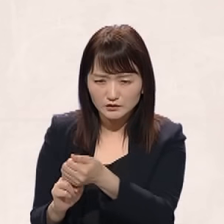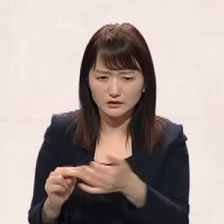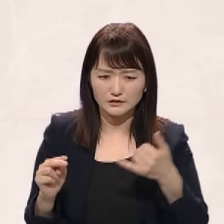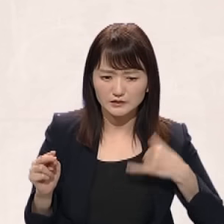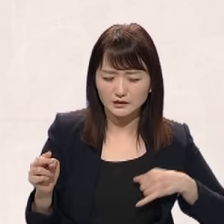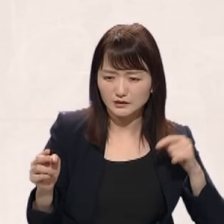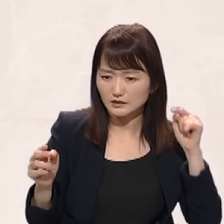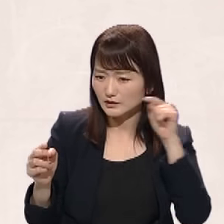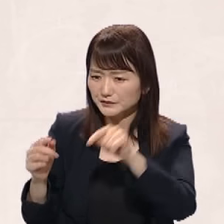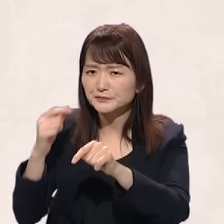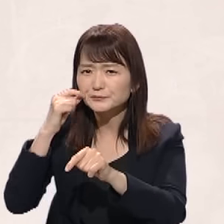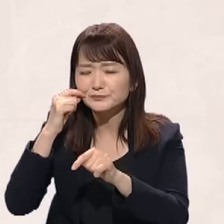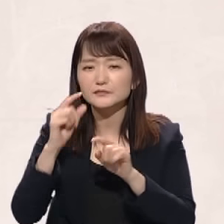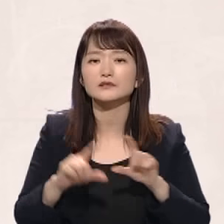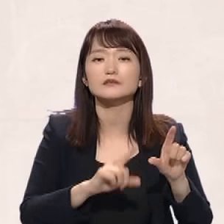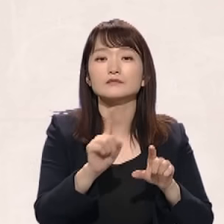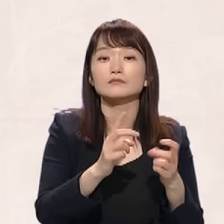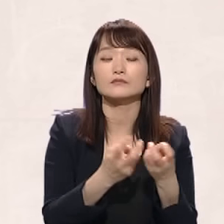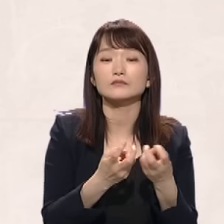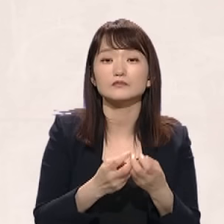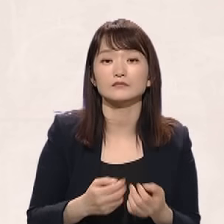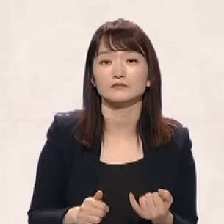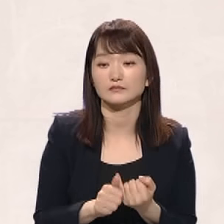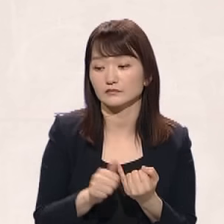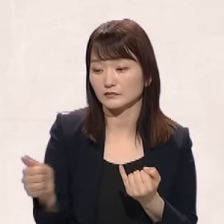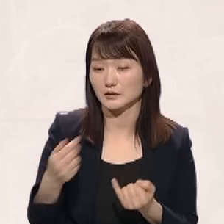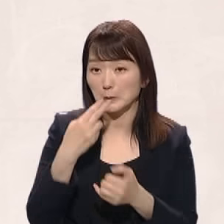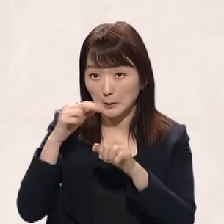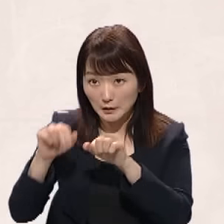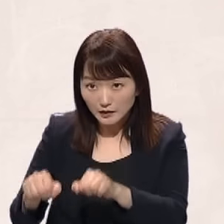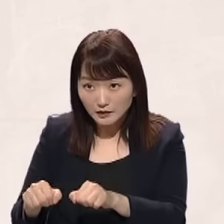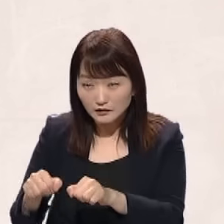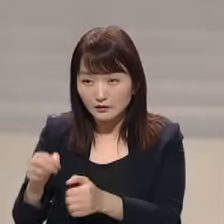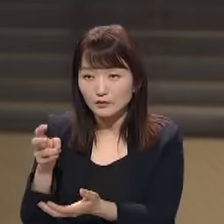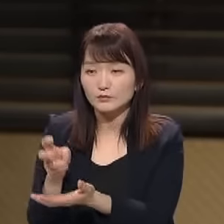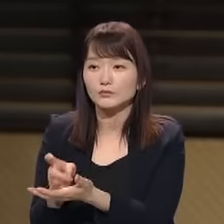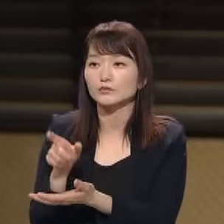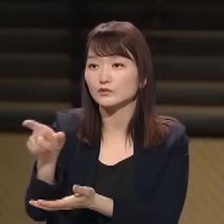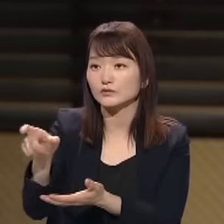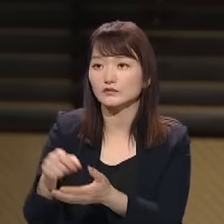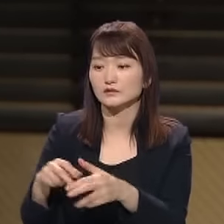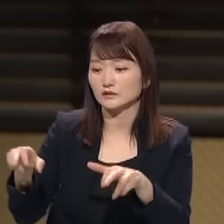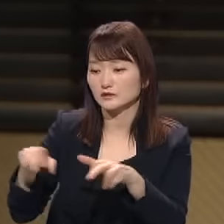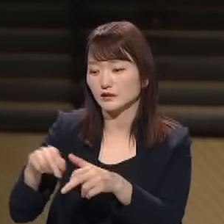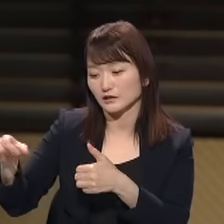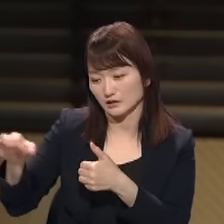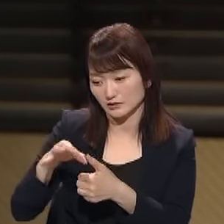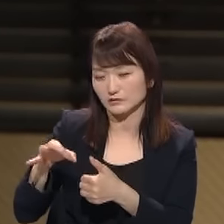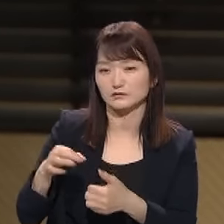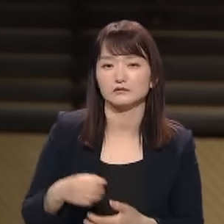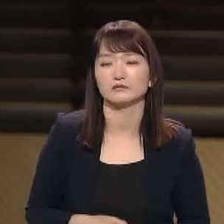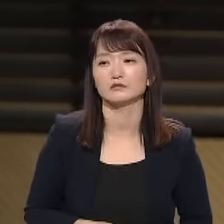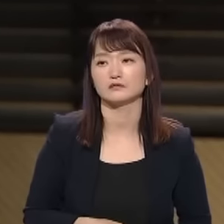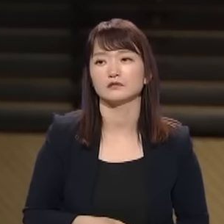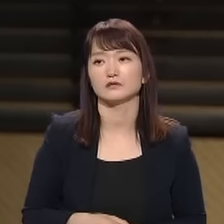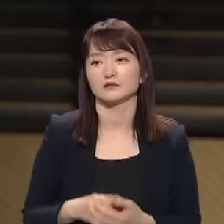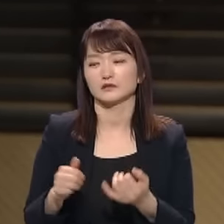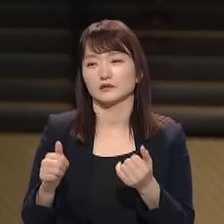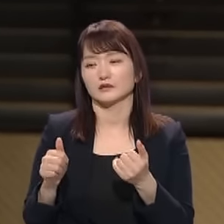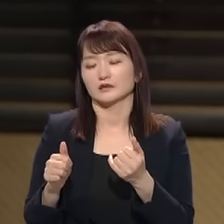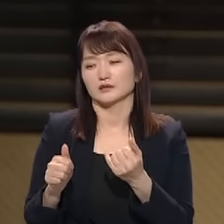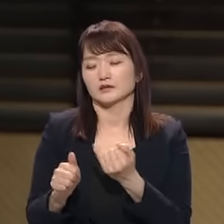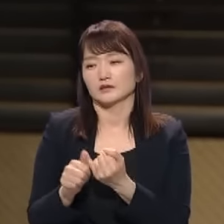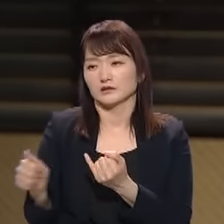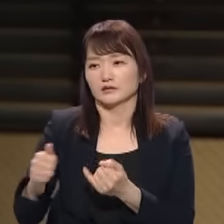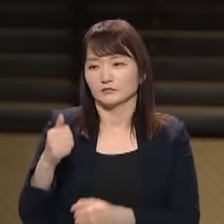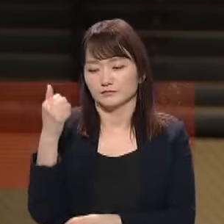합니다. 그럼 생활은 어떻게 했냐? 남편이 살아있는 걸로 법적으로 돼 있으니까 네. 장애연금이 나왔다는 거고요. 아. 또 남편이 기초생활수급제에서